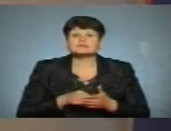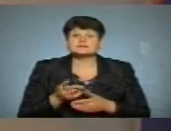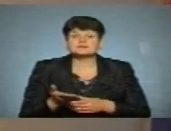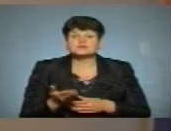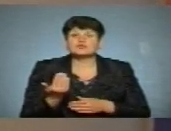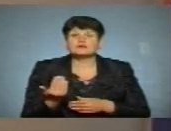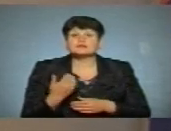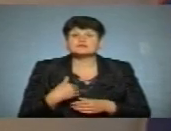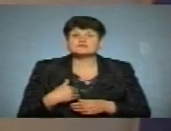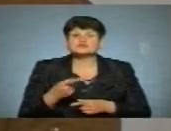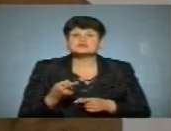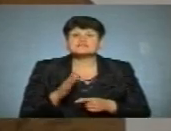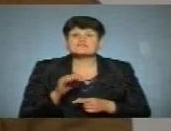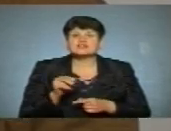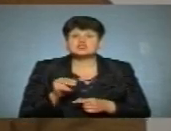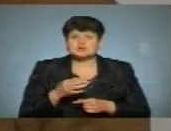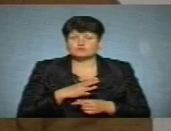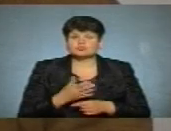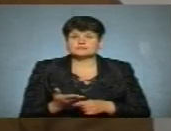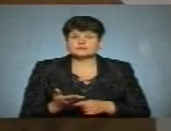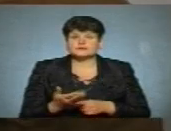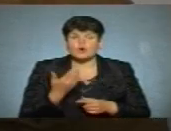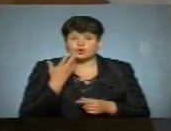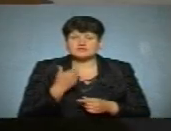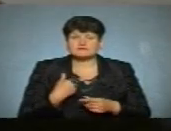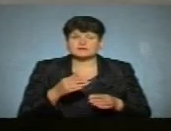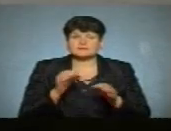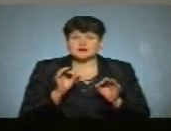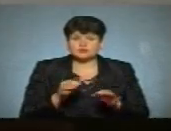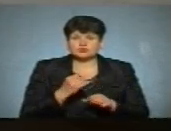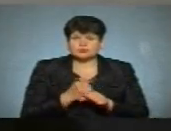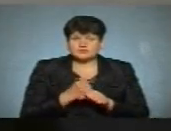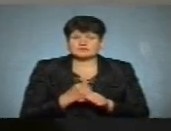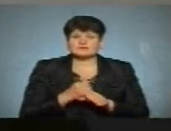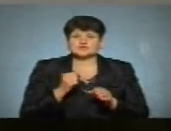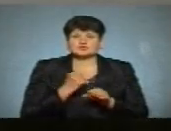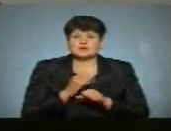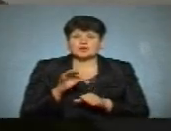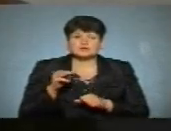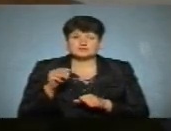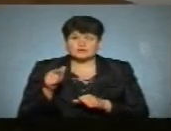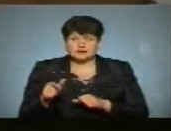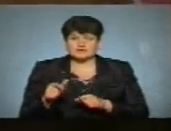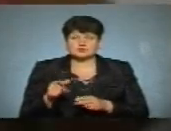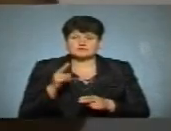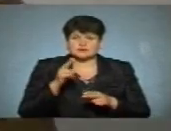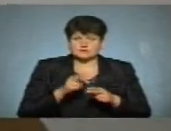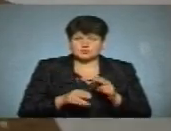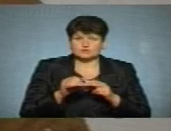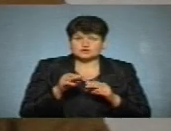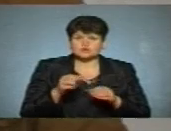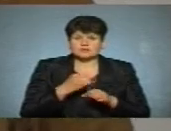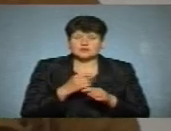до вас, а для чого це віче було? Бо ви спочатку, якби правильно робили, ви б зробили ті ОТГ, доформували їх, зробили всі